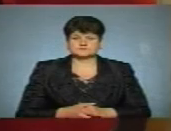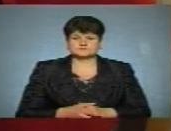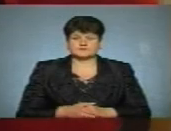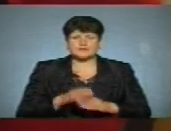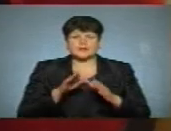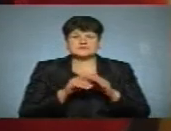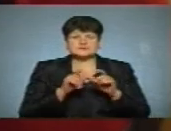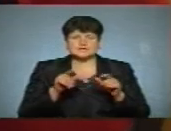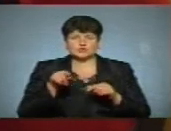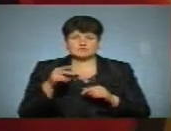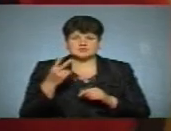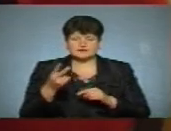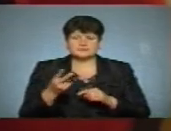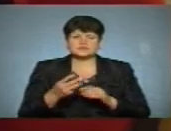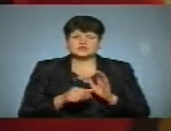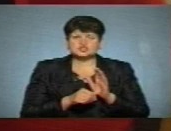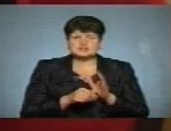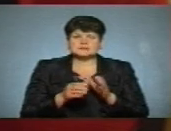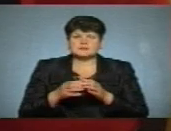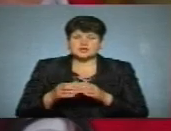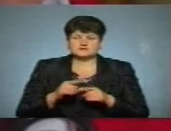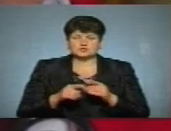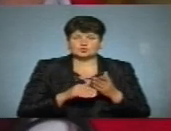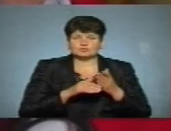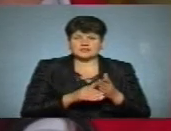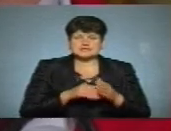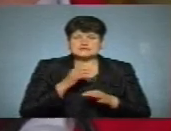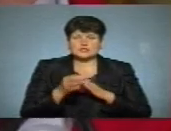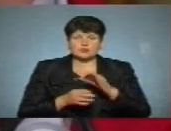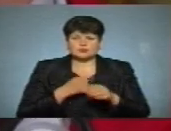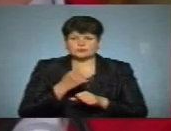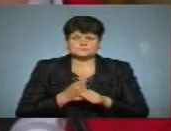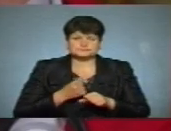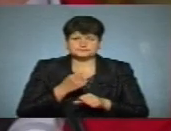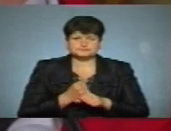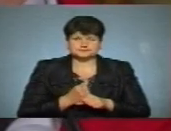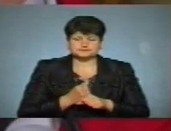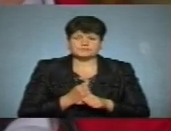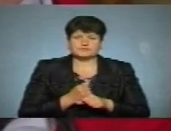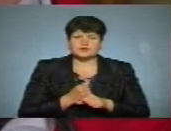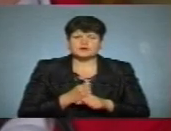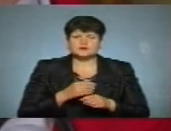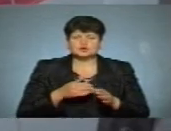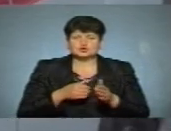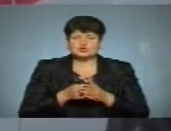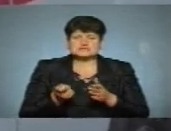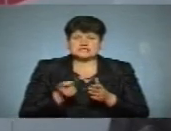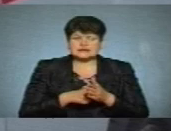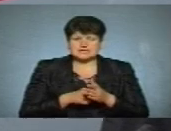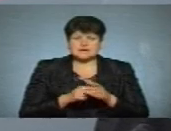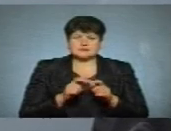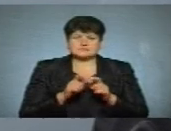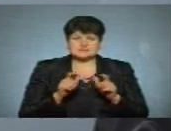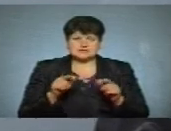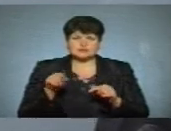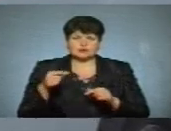На підстанції номер 2 6 бригад швидкої допомоги, які чергують цілодобово, розповів її завідувач Богдан Припхан. До закриття підстанції номер 1 на